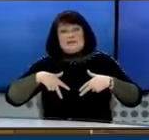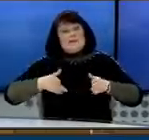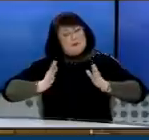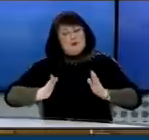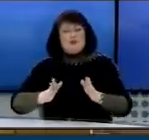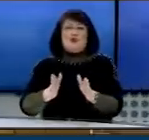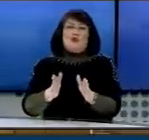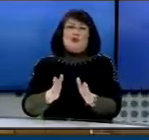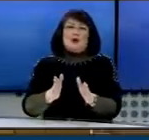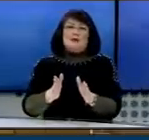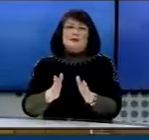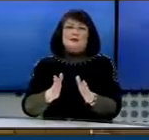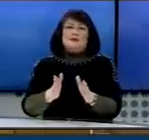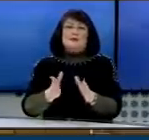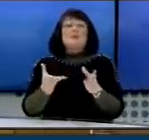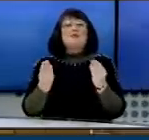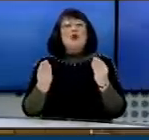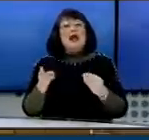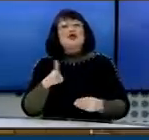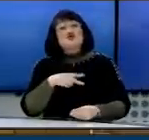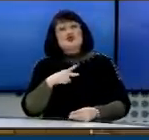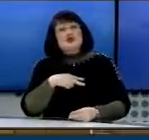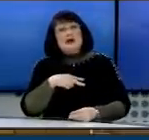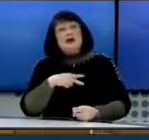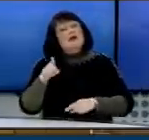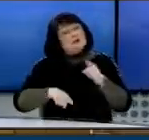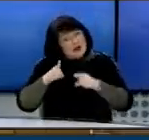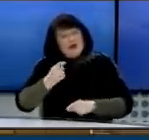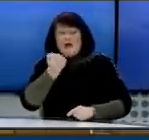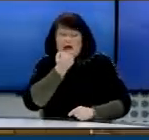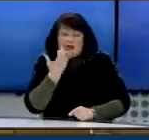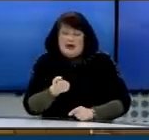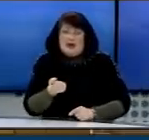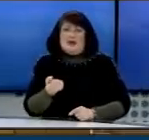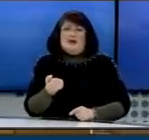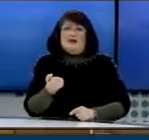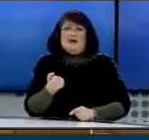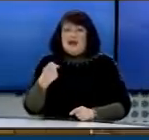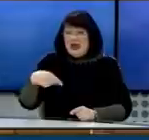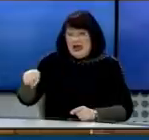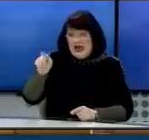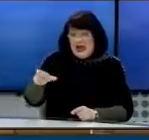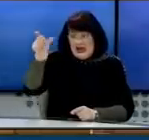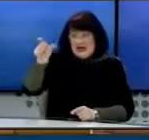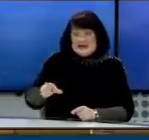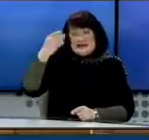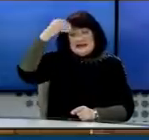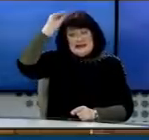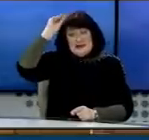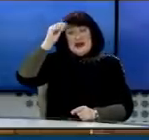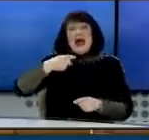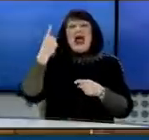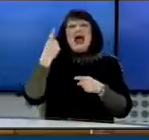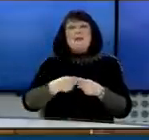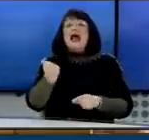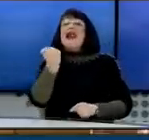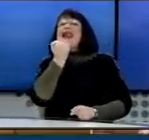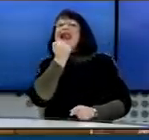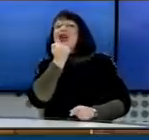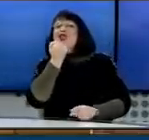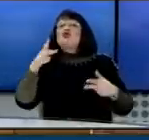προχωρά κάνοντας πολλά σωστά αλλά και κάποια λάθη, ενώ εσείς κύριε Τσίπρα εκπροσωπείτε απλά μια